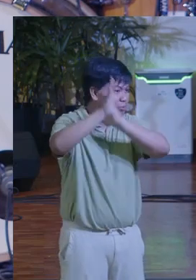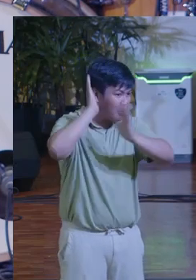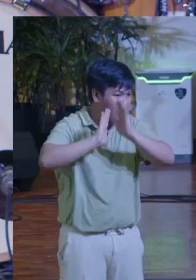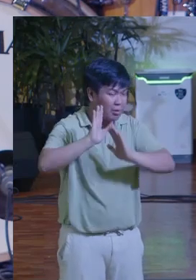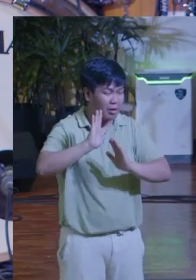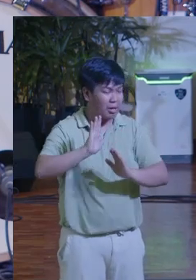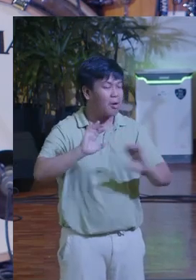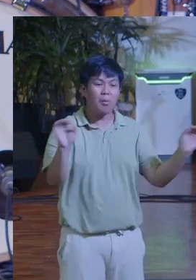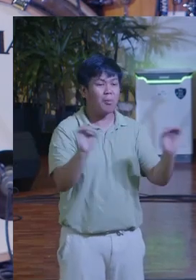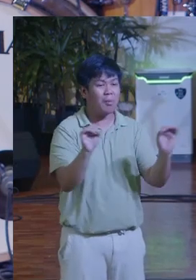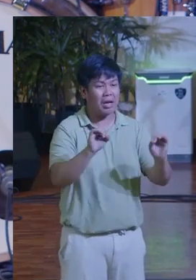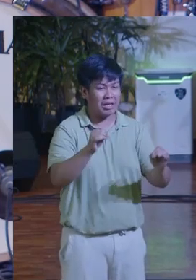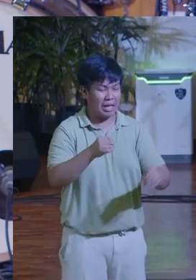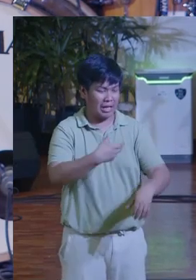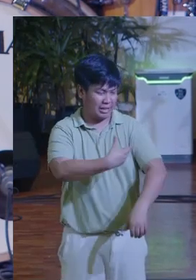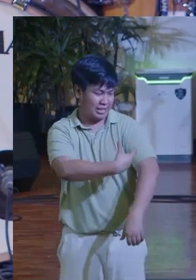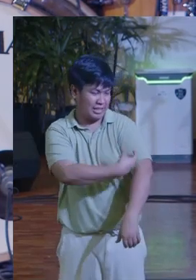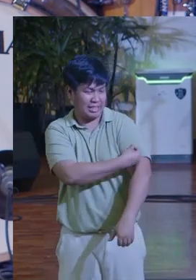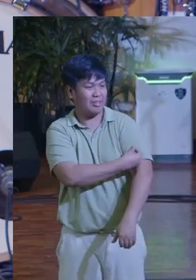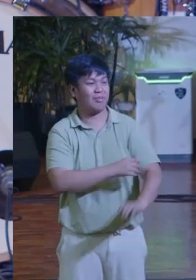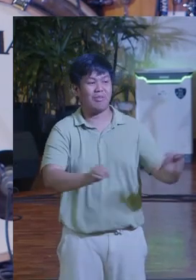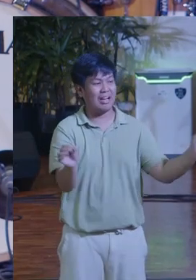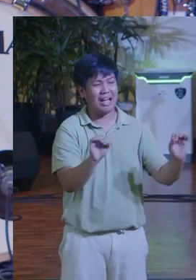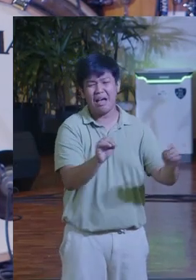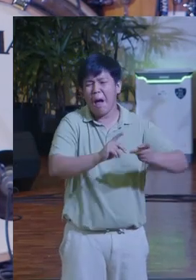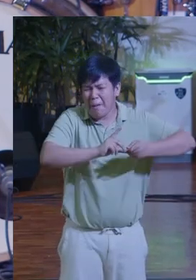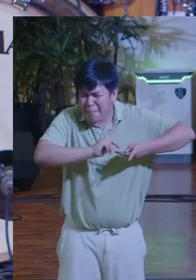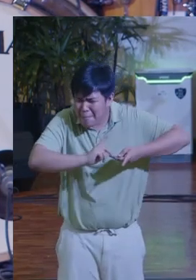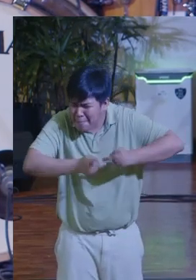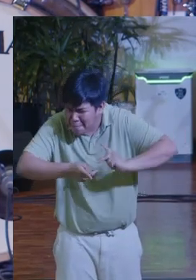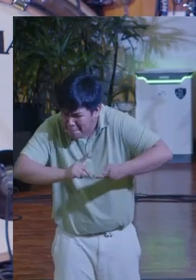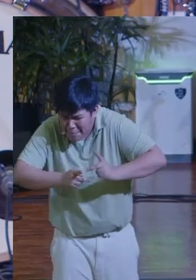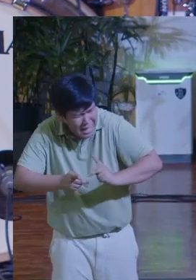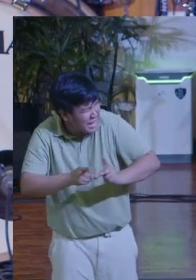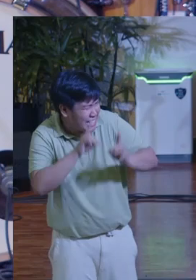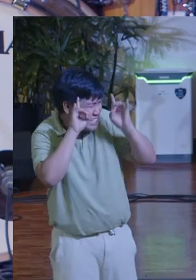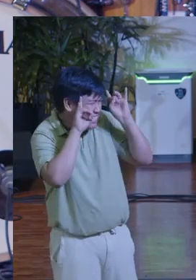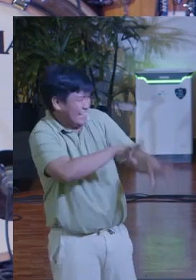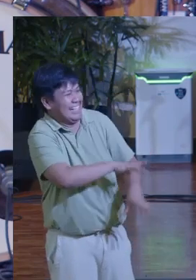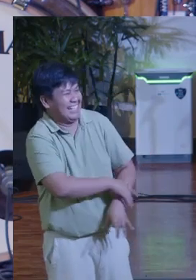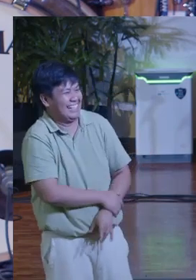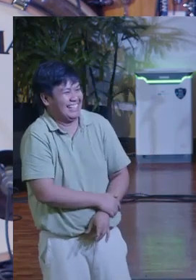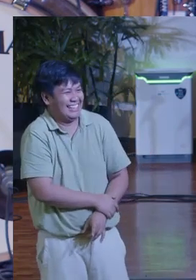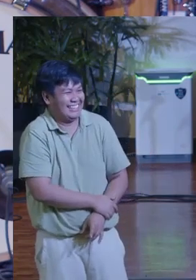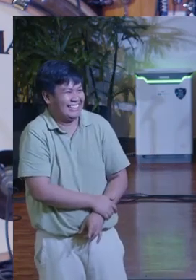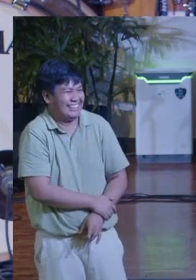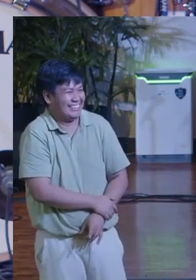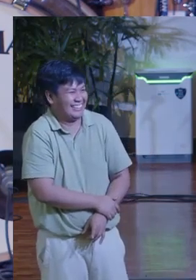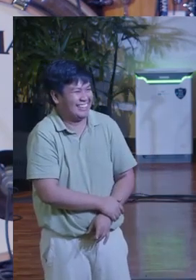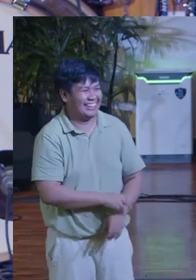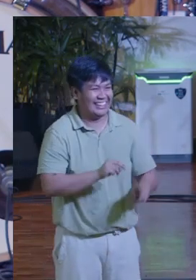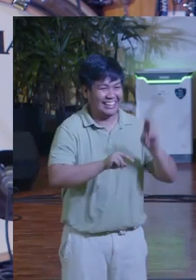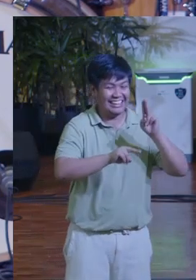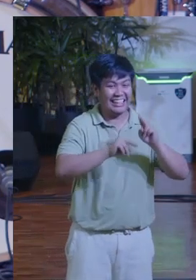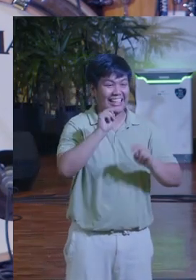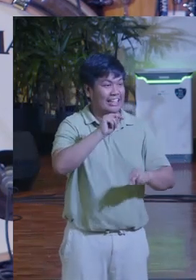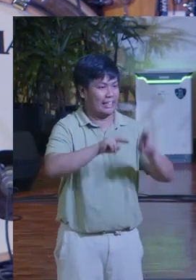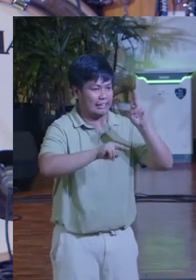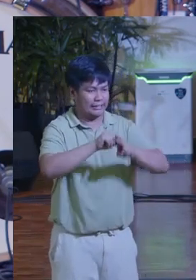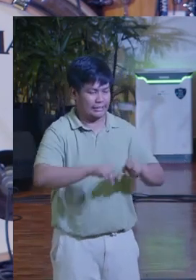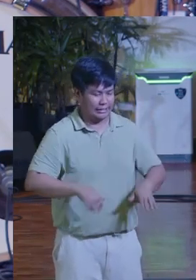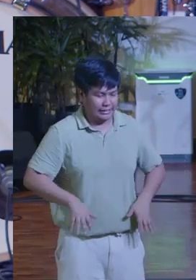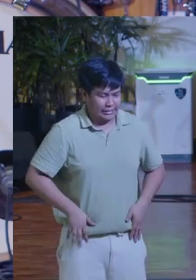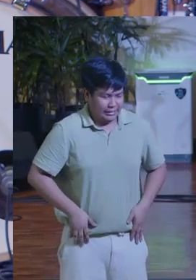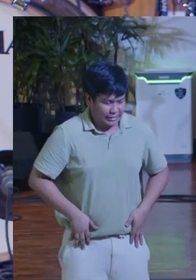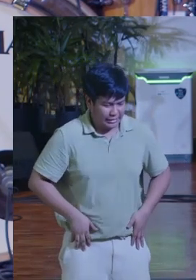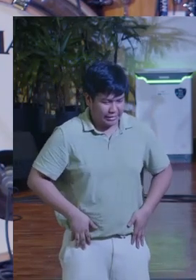epidural nun, no? So masakit. So nasa birth stool po sila. Yung birth stool po, dalawang